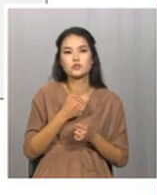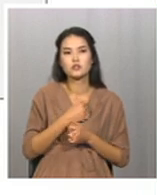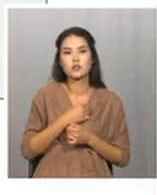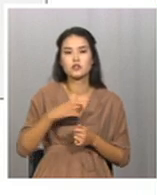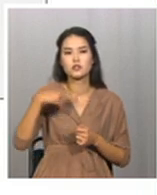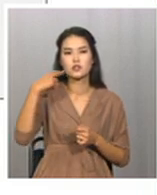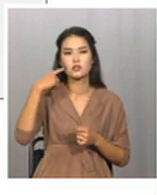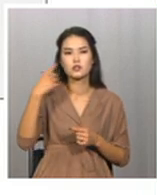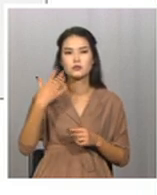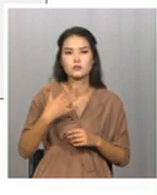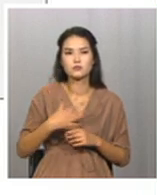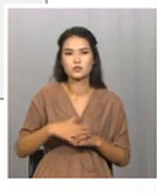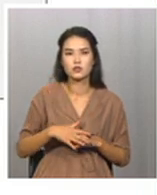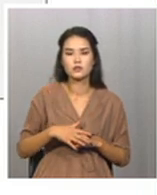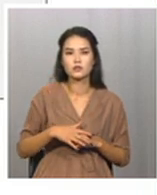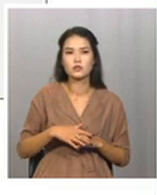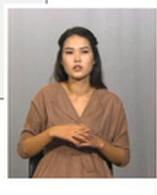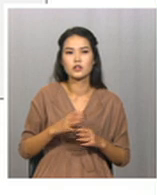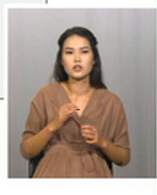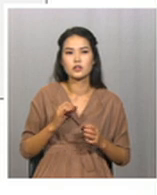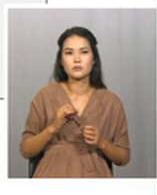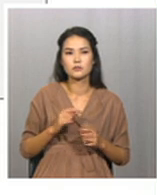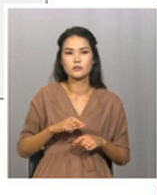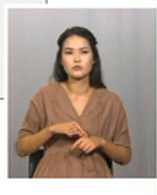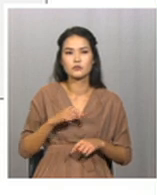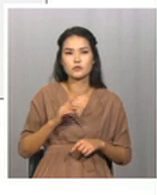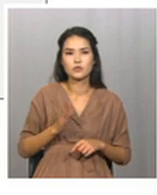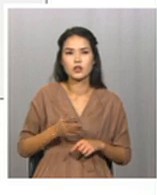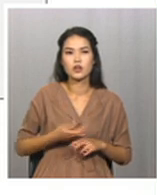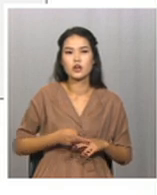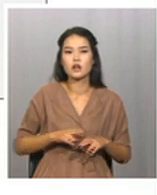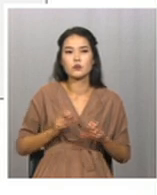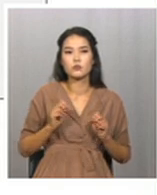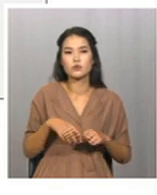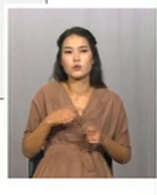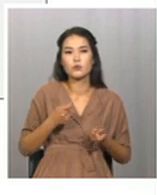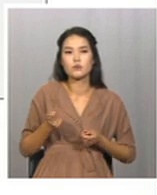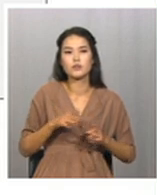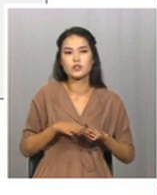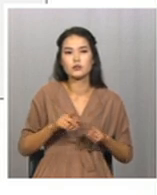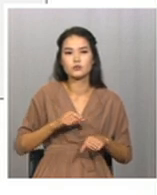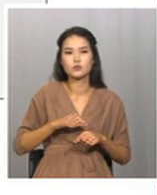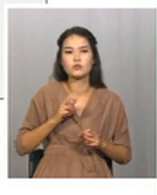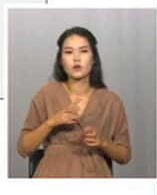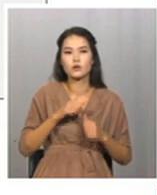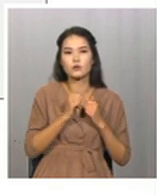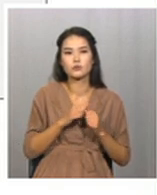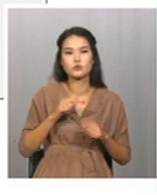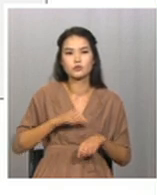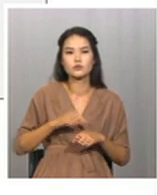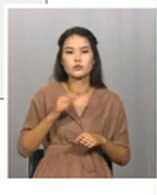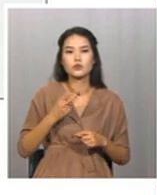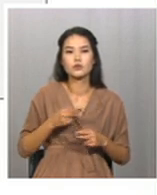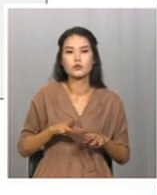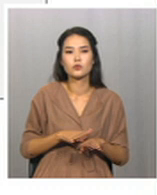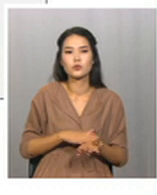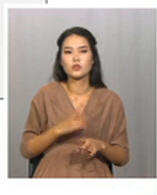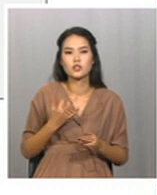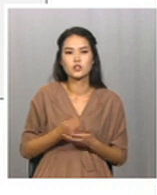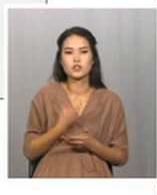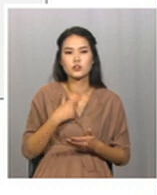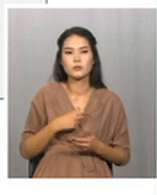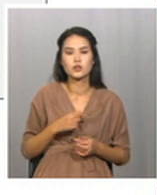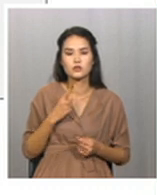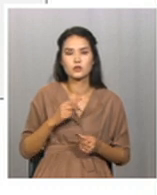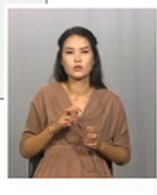любовью. Потом испытывает жалость и понимание. Разве можно управлять таким чувством, как любовь, чувством, которое до сих пор не нашло